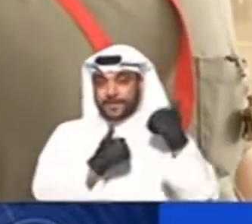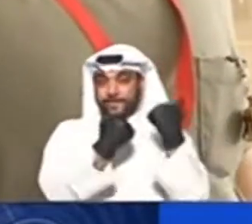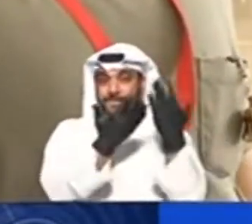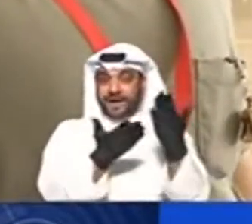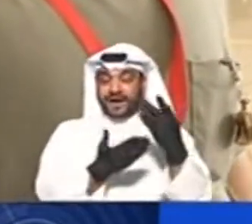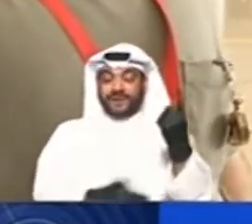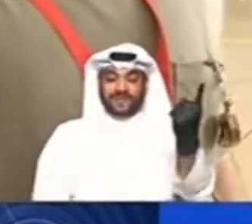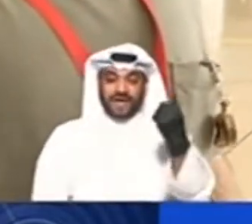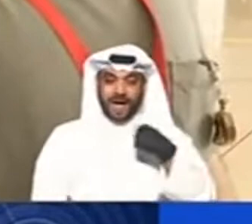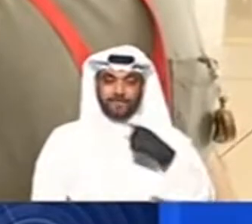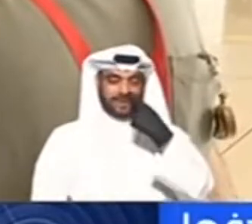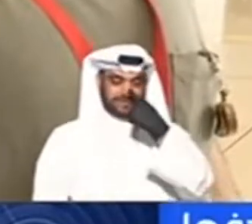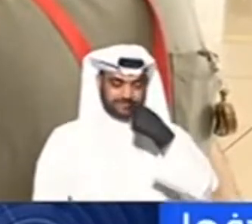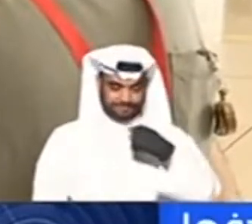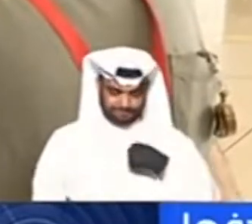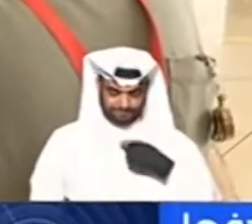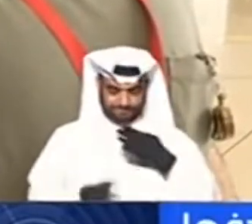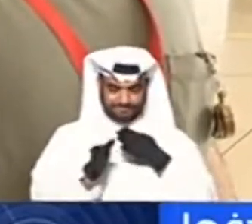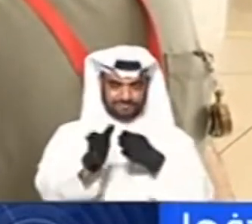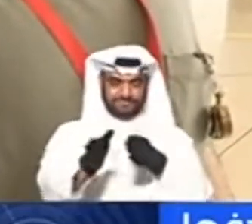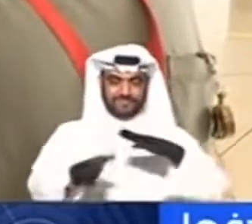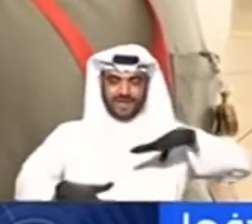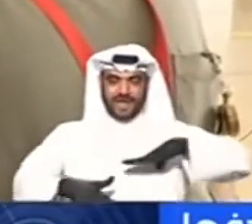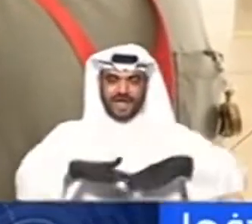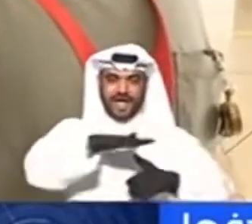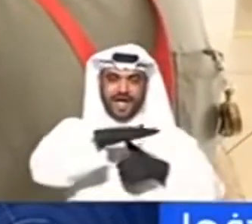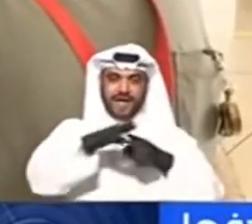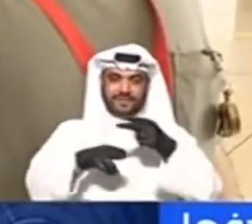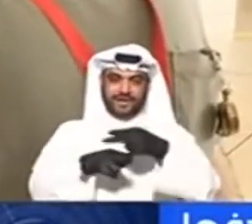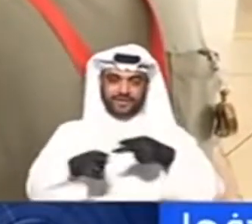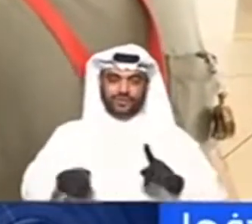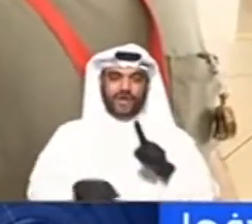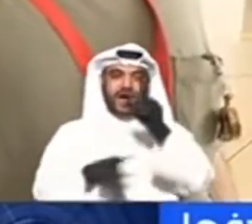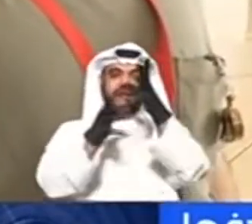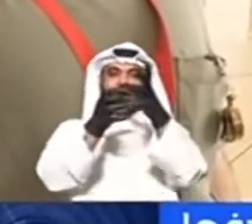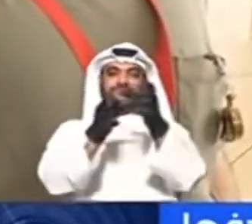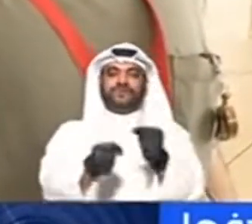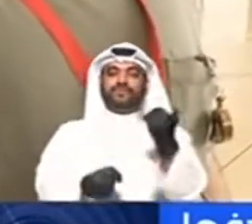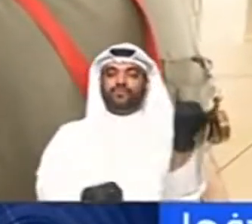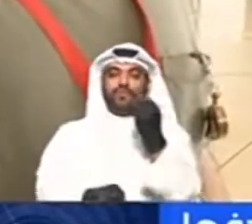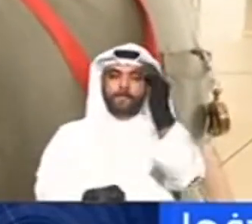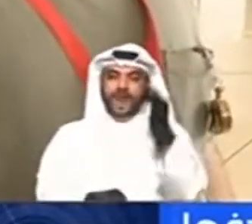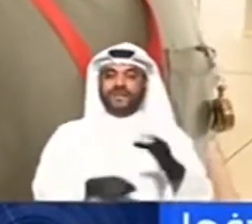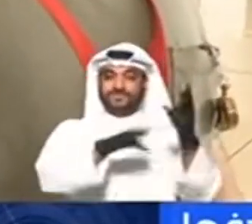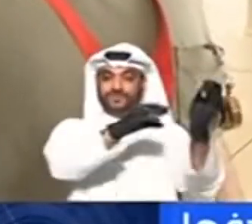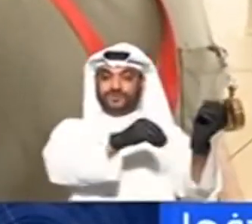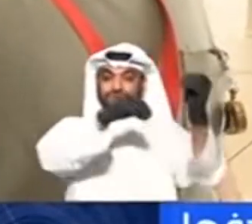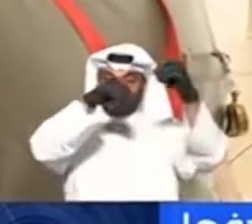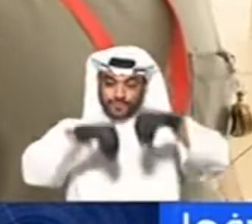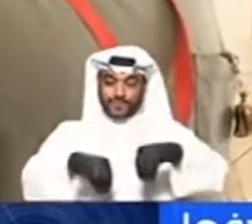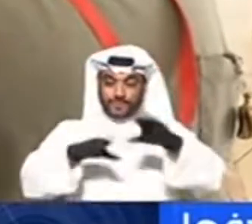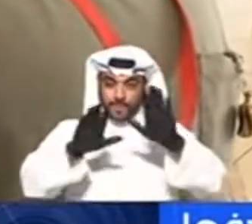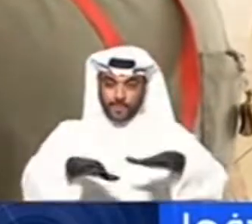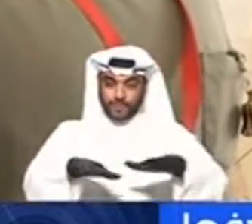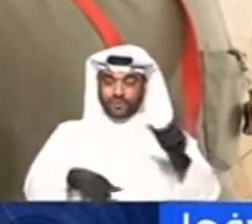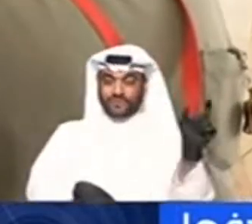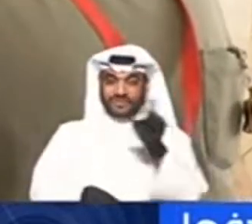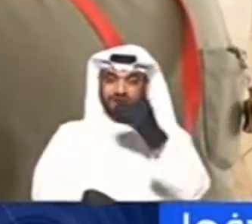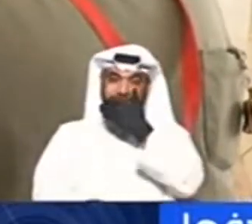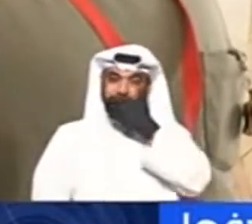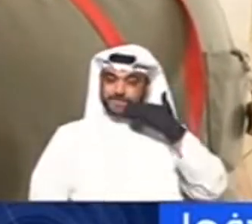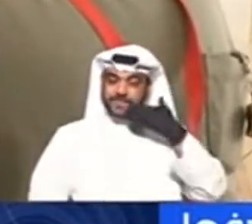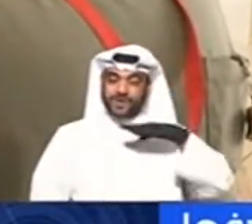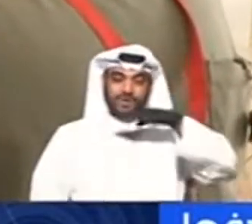تلبية لرغبة وأوامر وتوجيهات سيدي صاحب السمو حفظه الله ورعاه والد